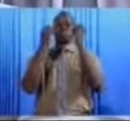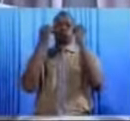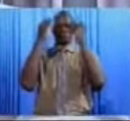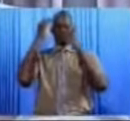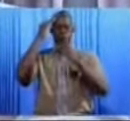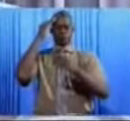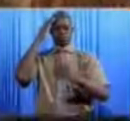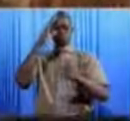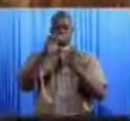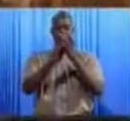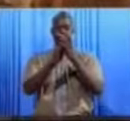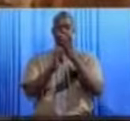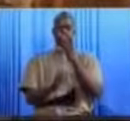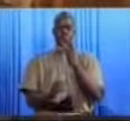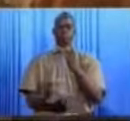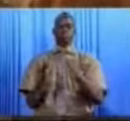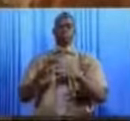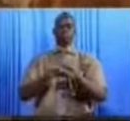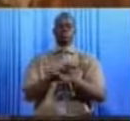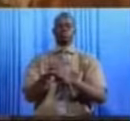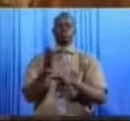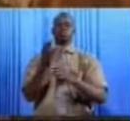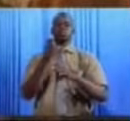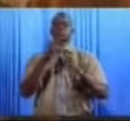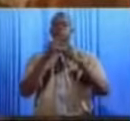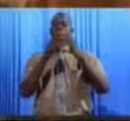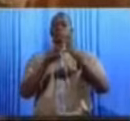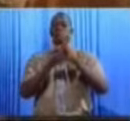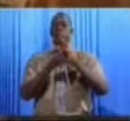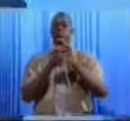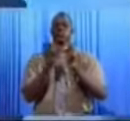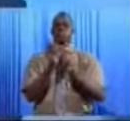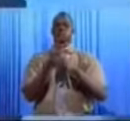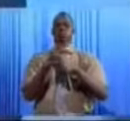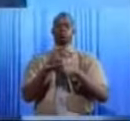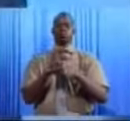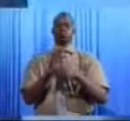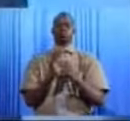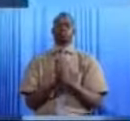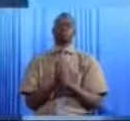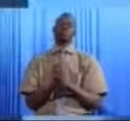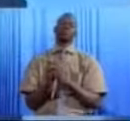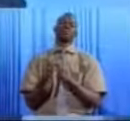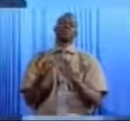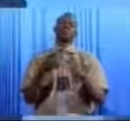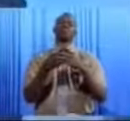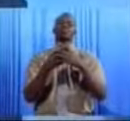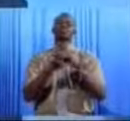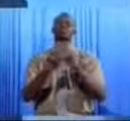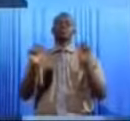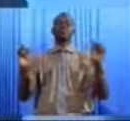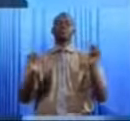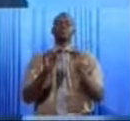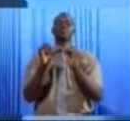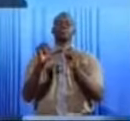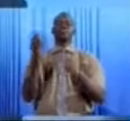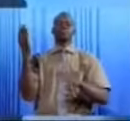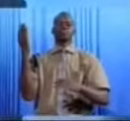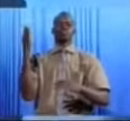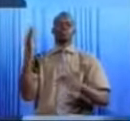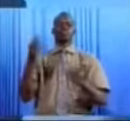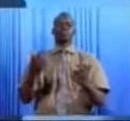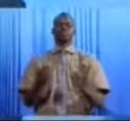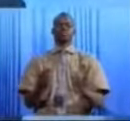minimiser l'impact négatif de ces produits chimiques dangereux lancement jeudi dernier à bagua localité